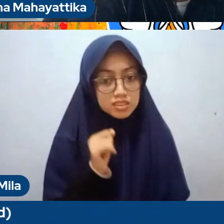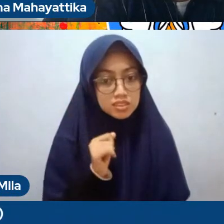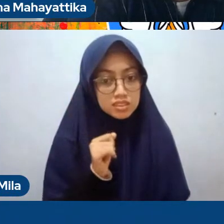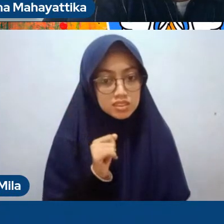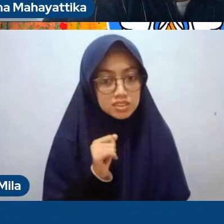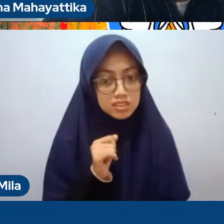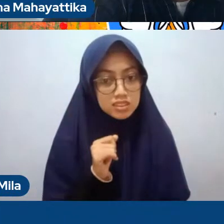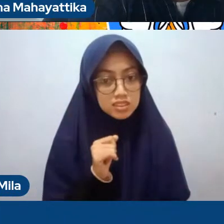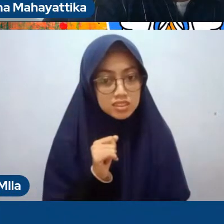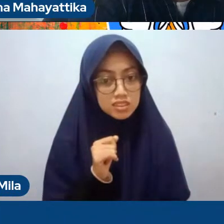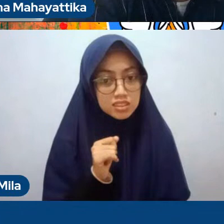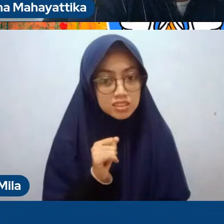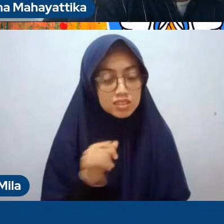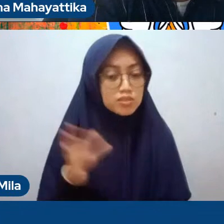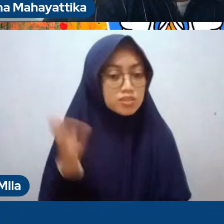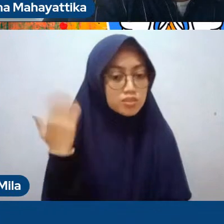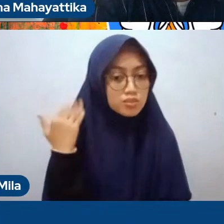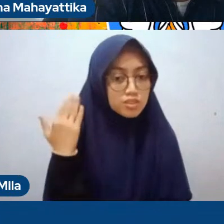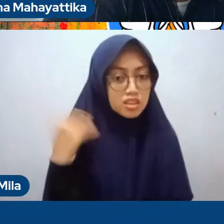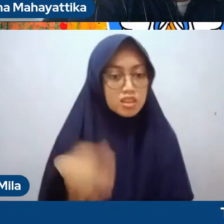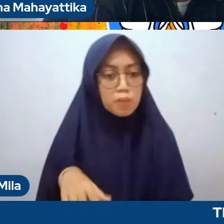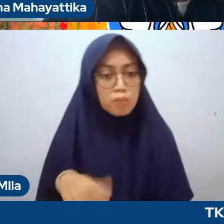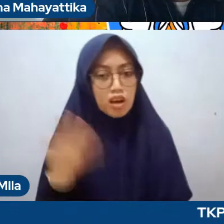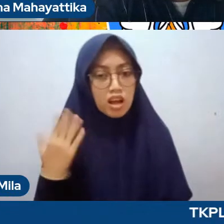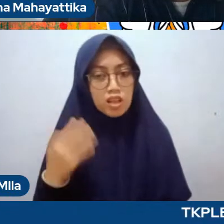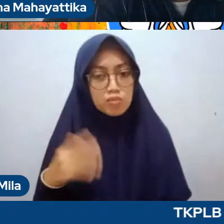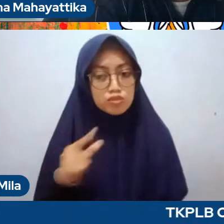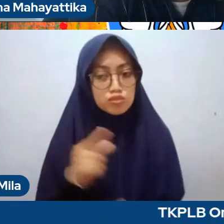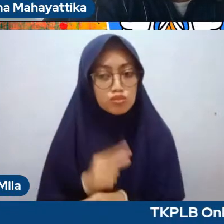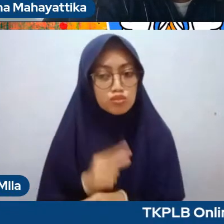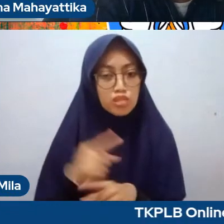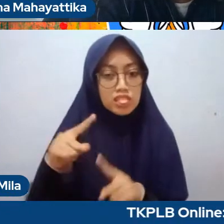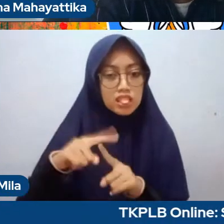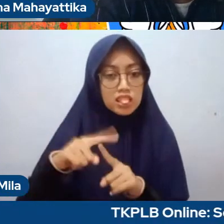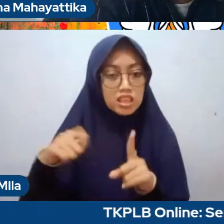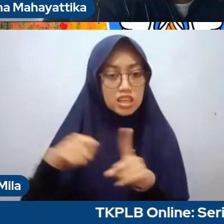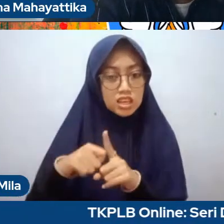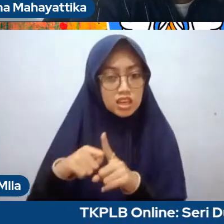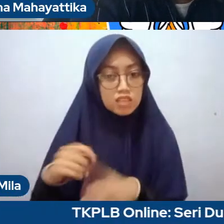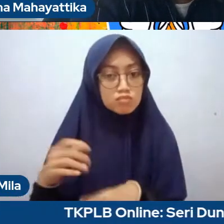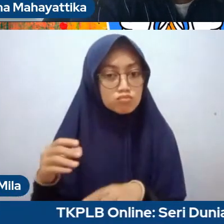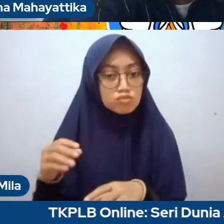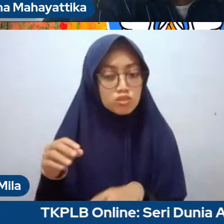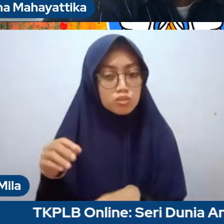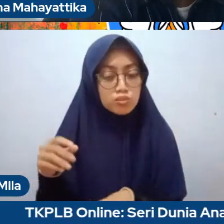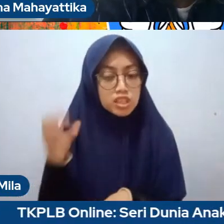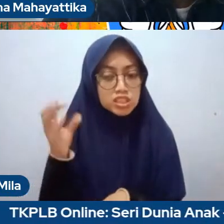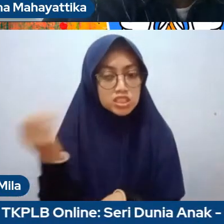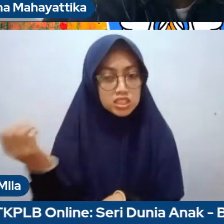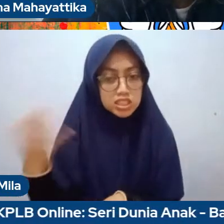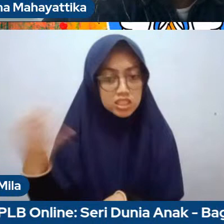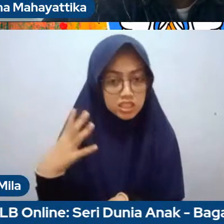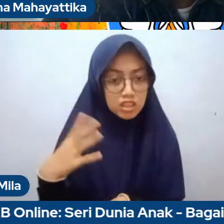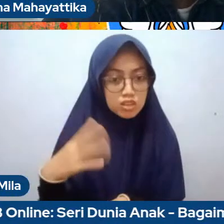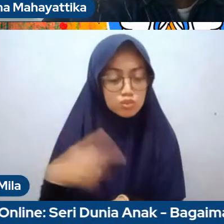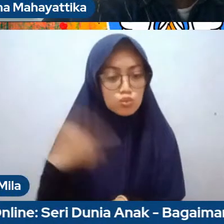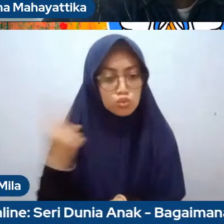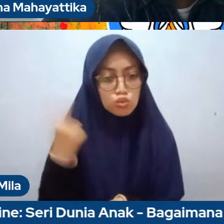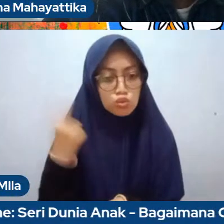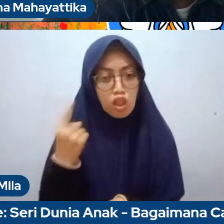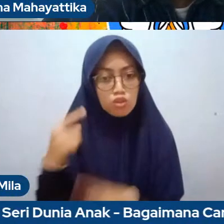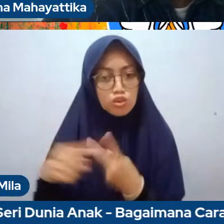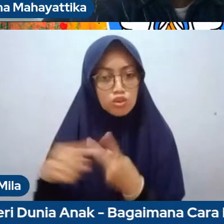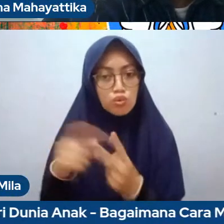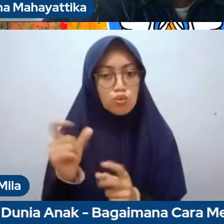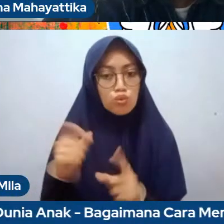Iya, Bu Sri, saya pernah ada kejadian nih. Guru TK anak saya baru cerita sekarang. Kalau dia dulu sering dimarahin, sering dihukum karena dia